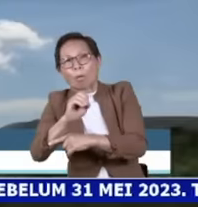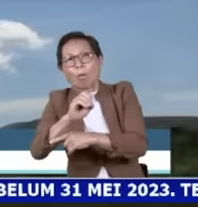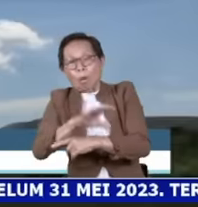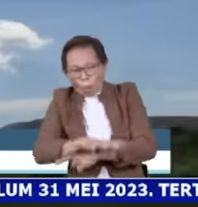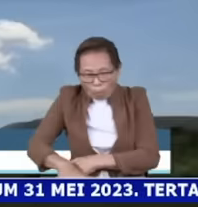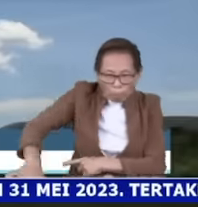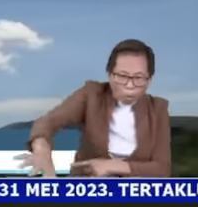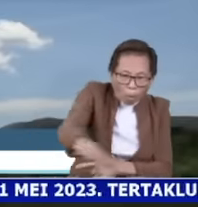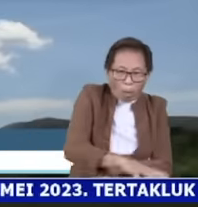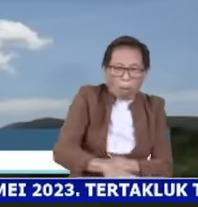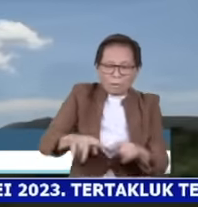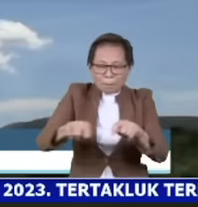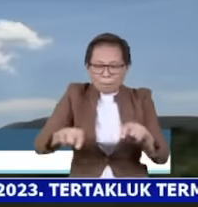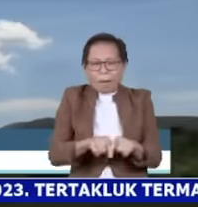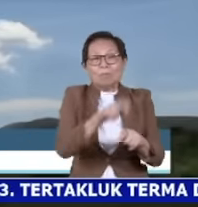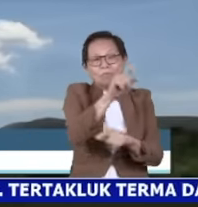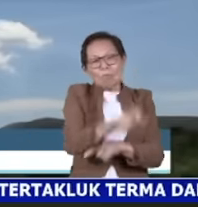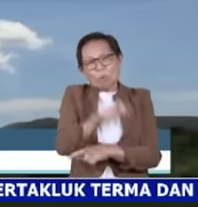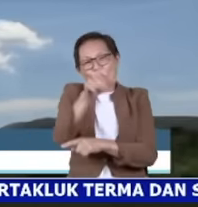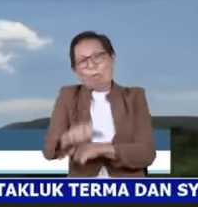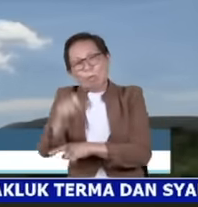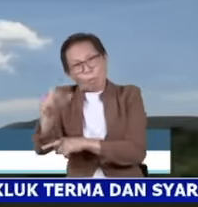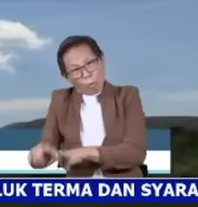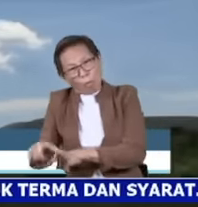di kawasan berpenduduk